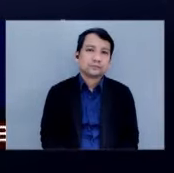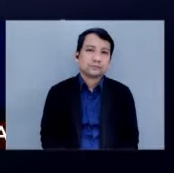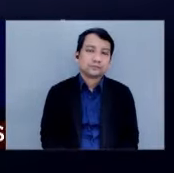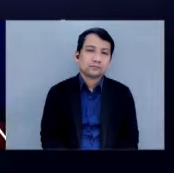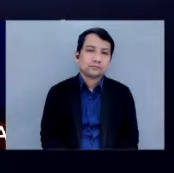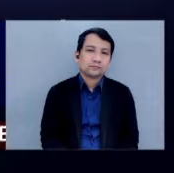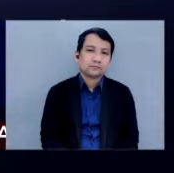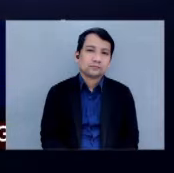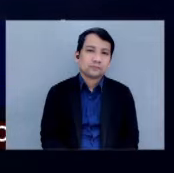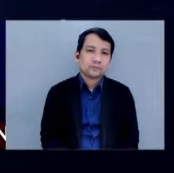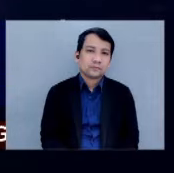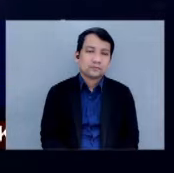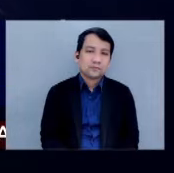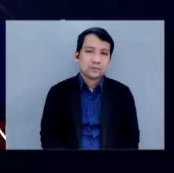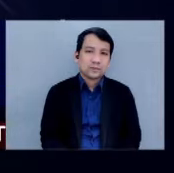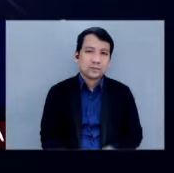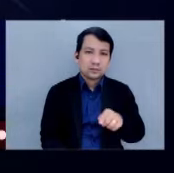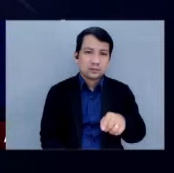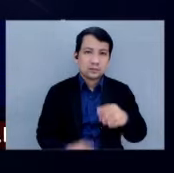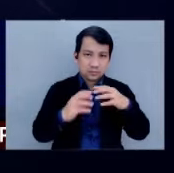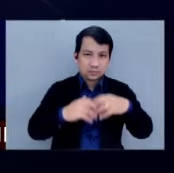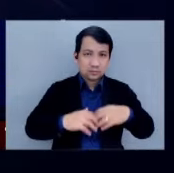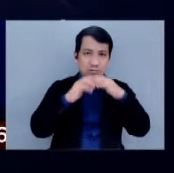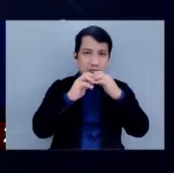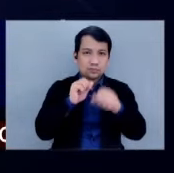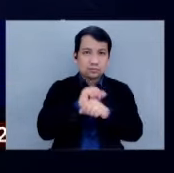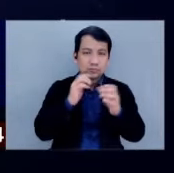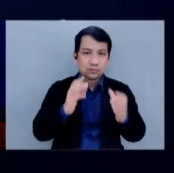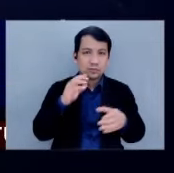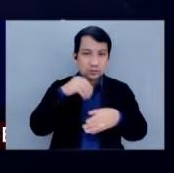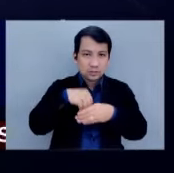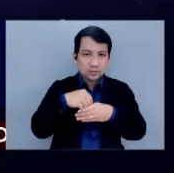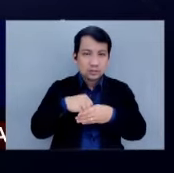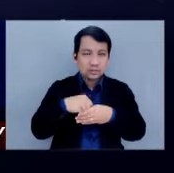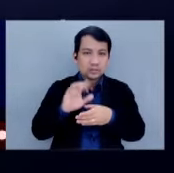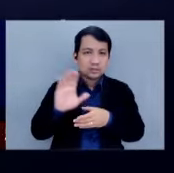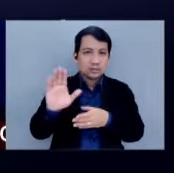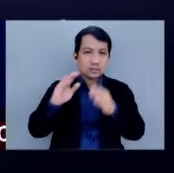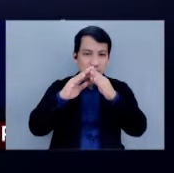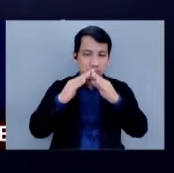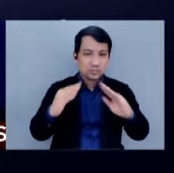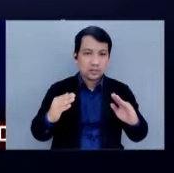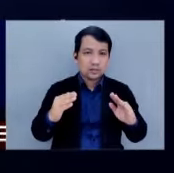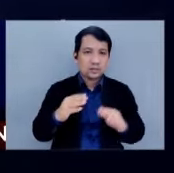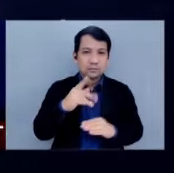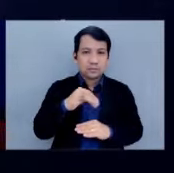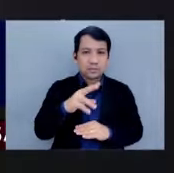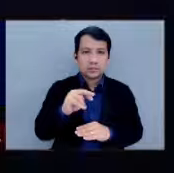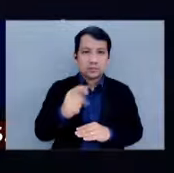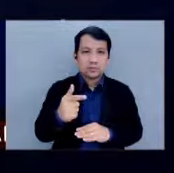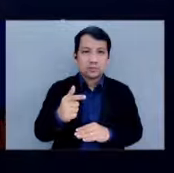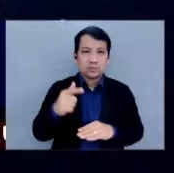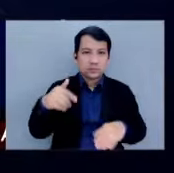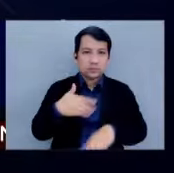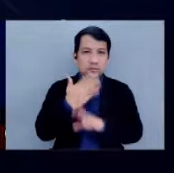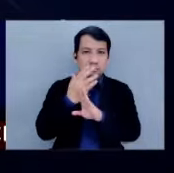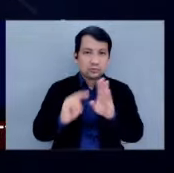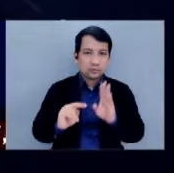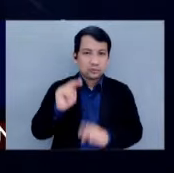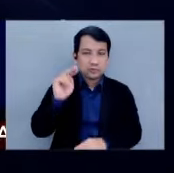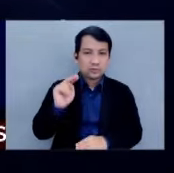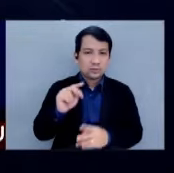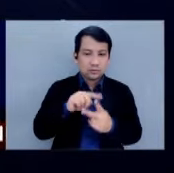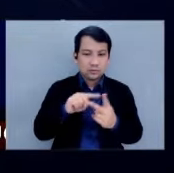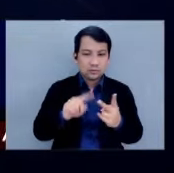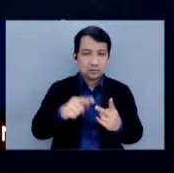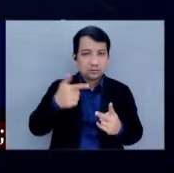Nakadapat duguan naman ang construction worker na yan sa loob ng ginagawa niyang bahay sa Panabo City, Davao del Norte. Dalawa ang tama niya ng